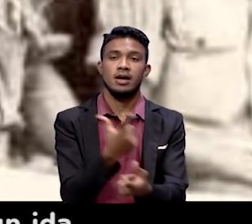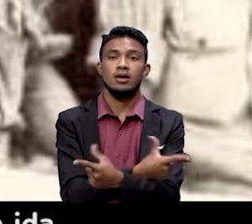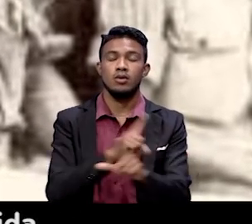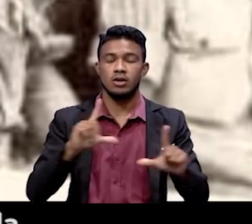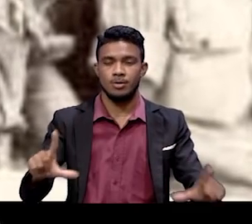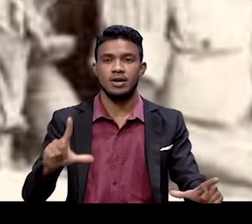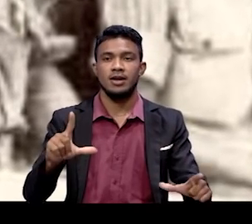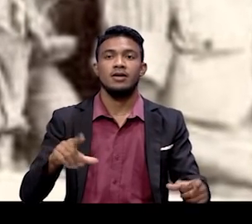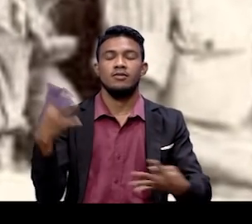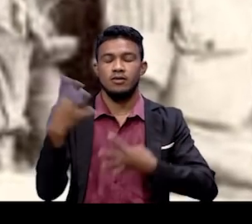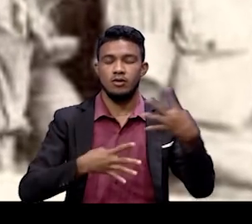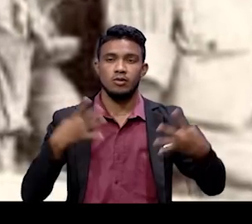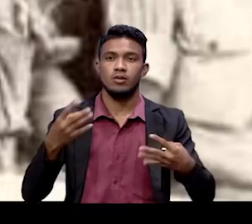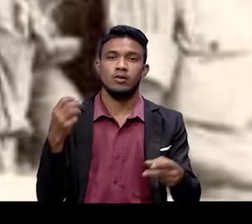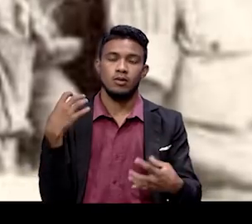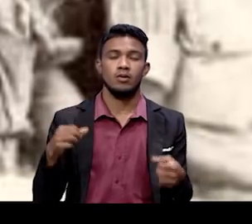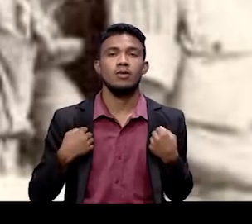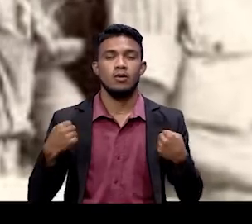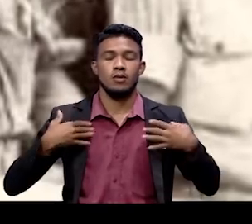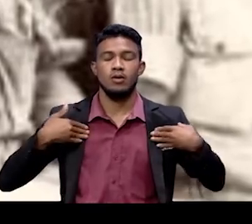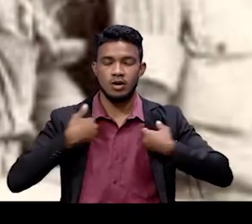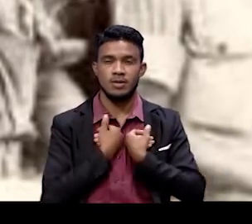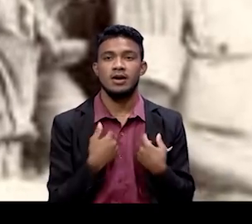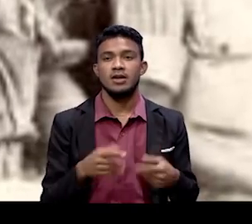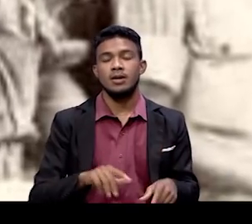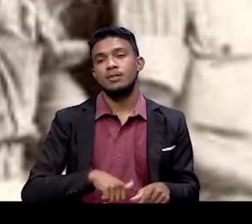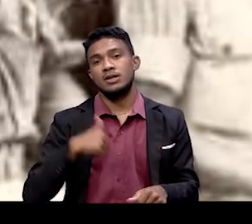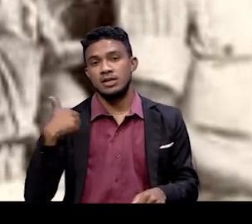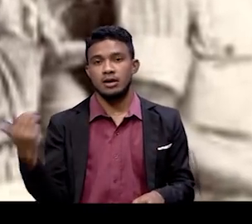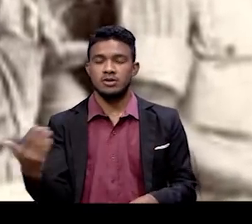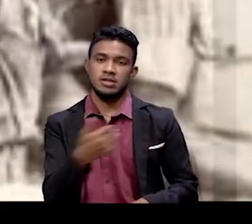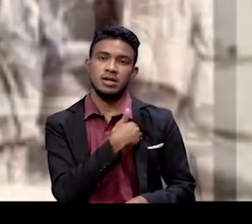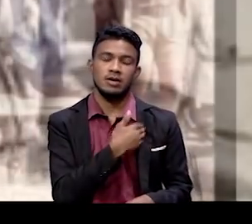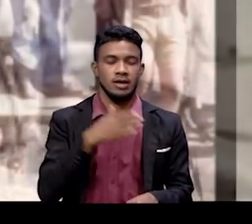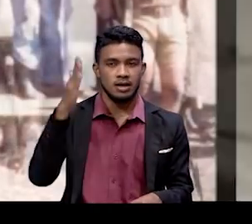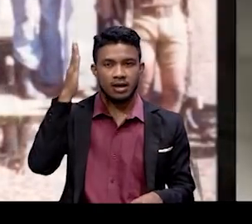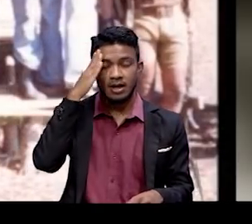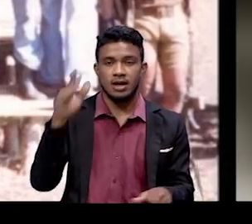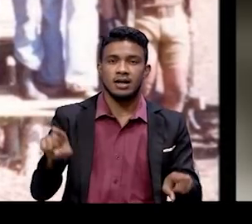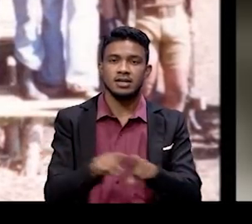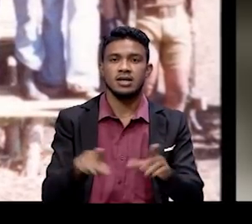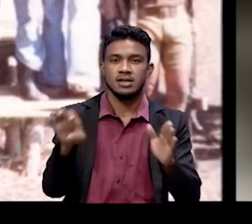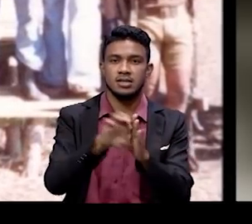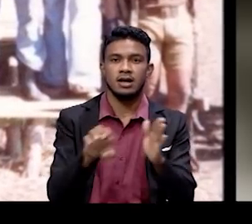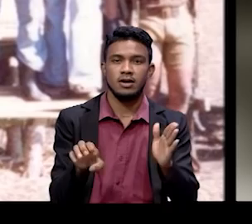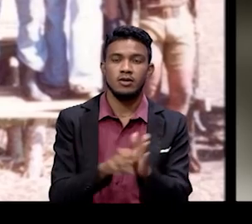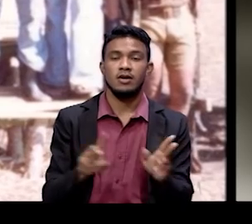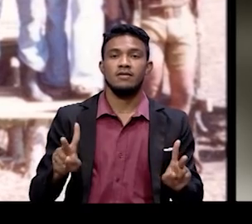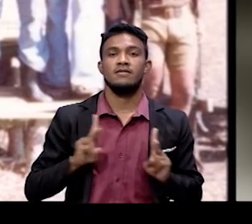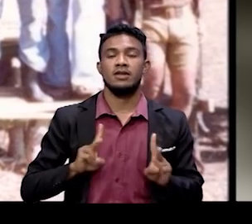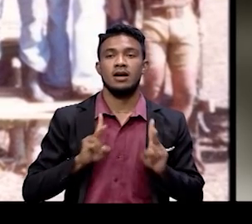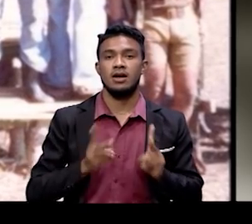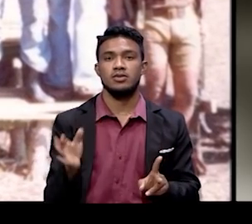idane, may be iha balung mos, sidau hetang rekunya sementu husi stadu, hanesam veterano no martir sira nebe